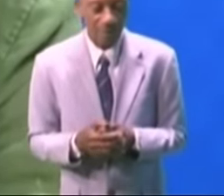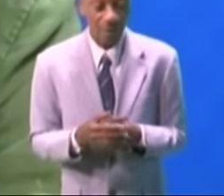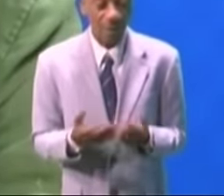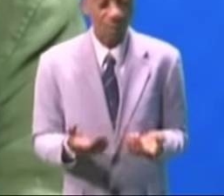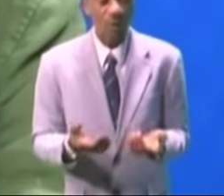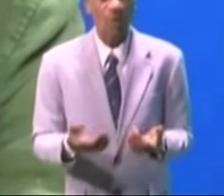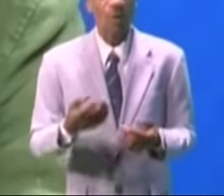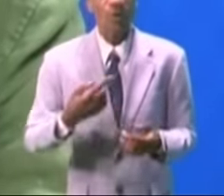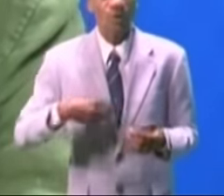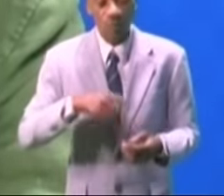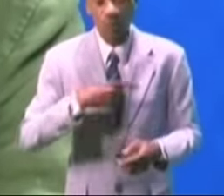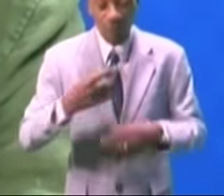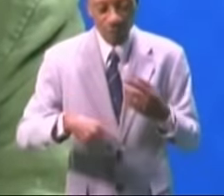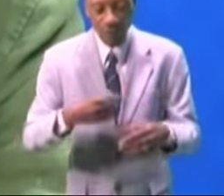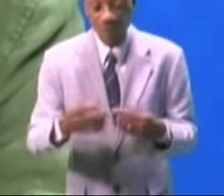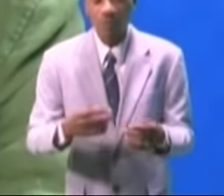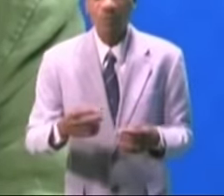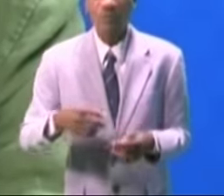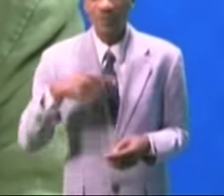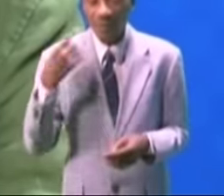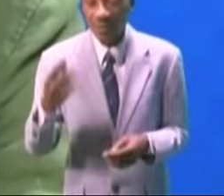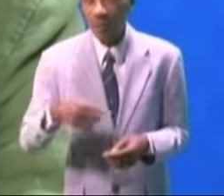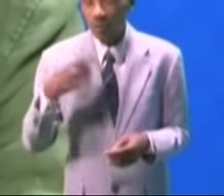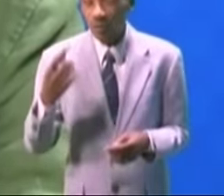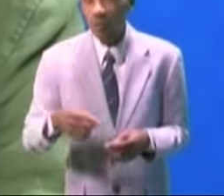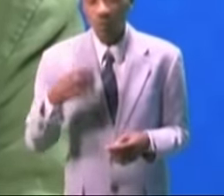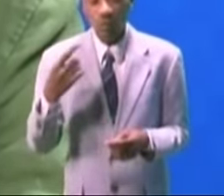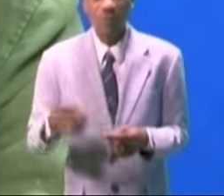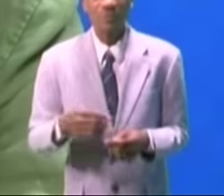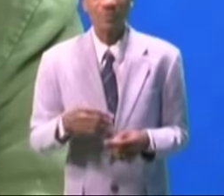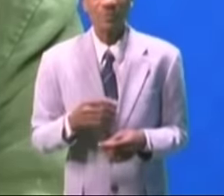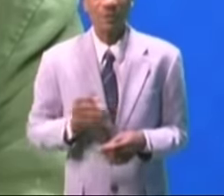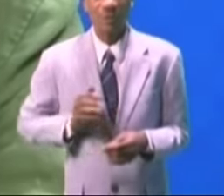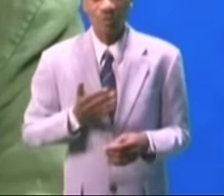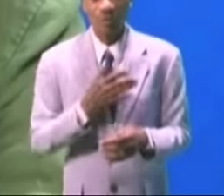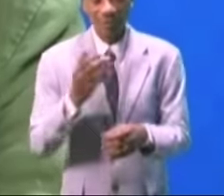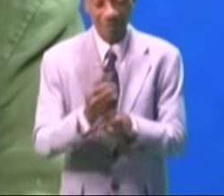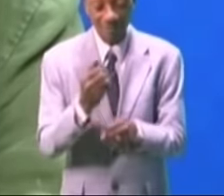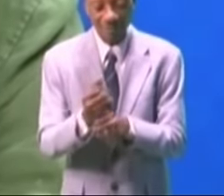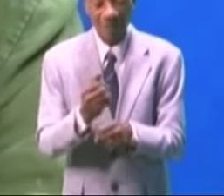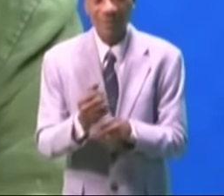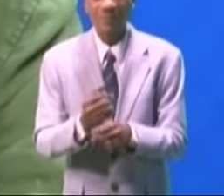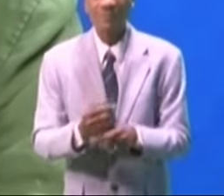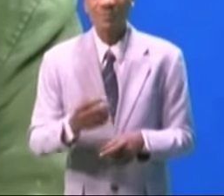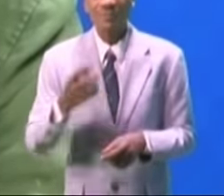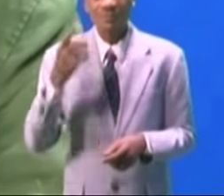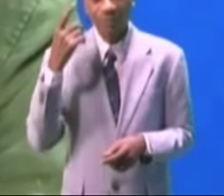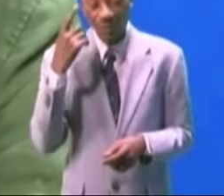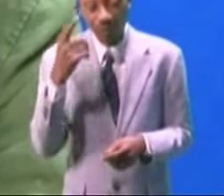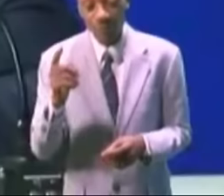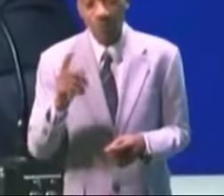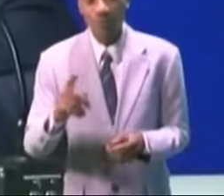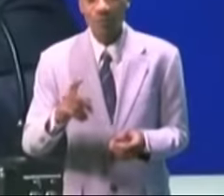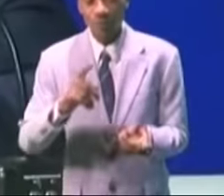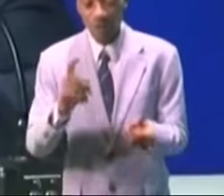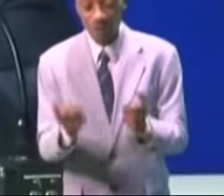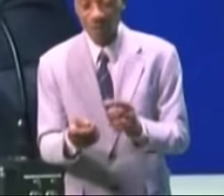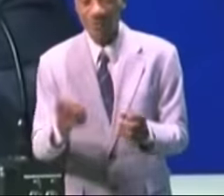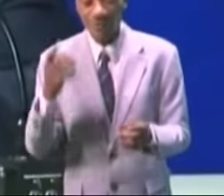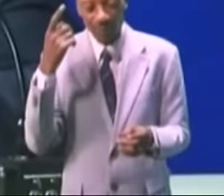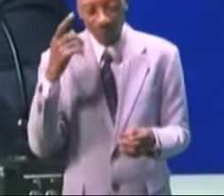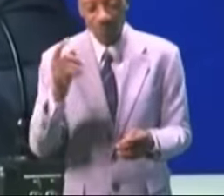jour. Les crimes les plus effroyables et les plus réprouvés par la communauté internationale. Un certain